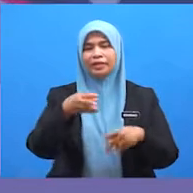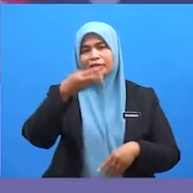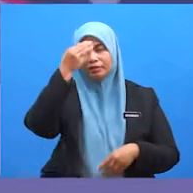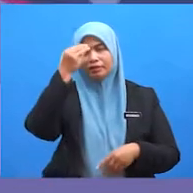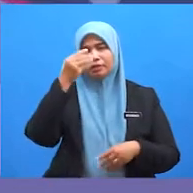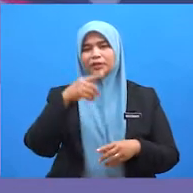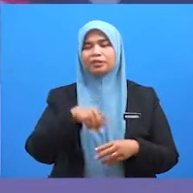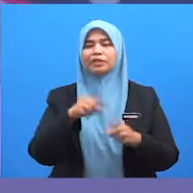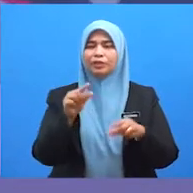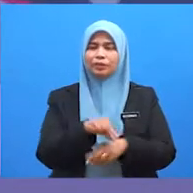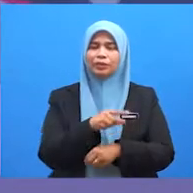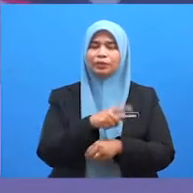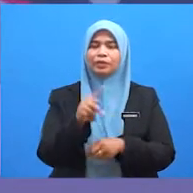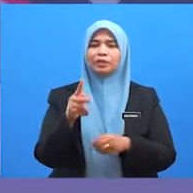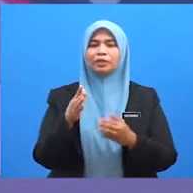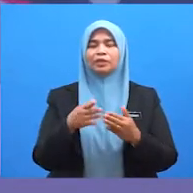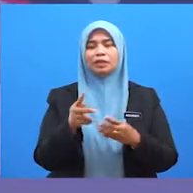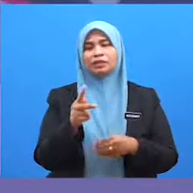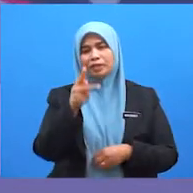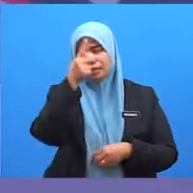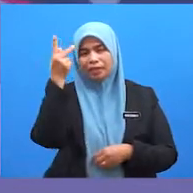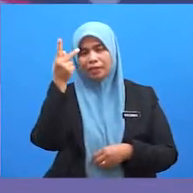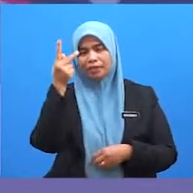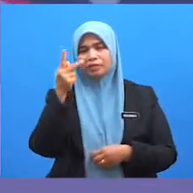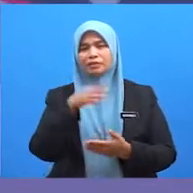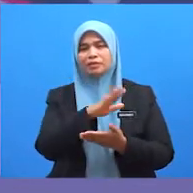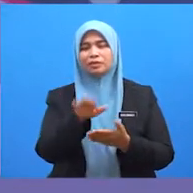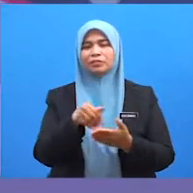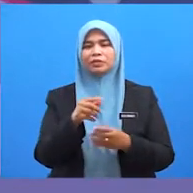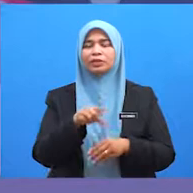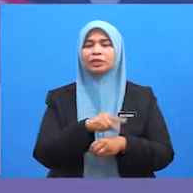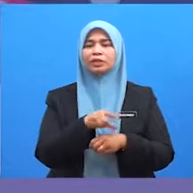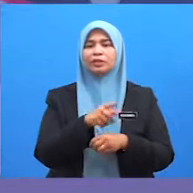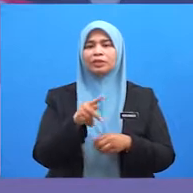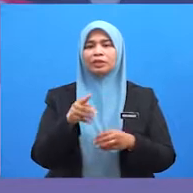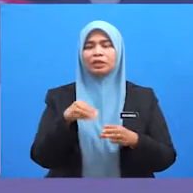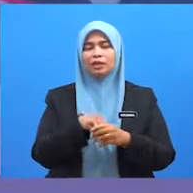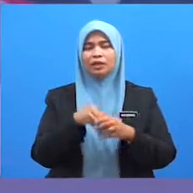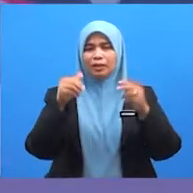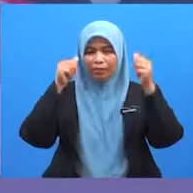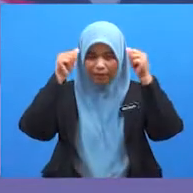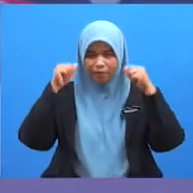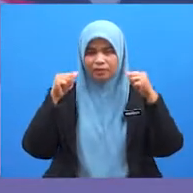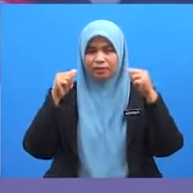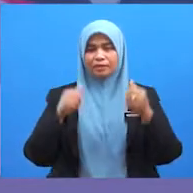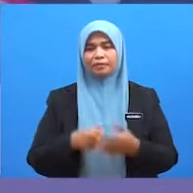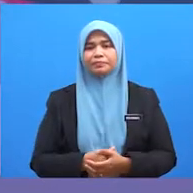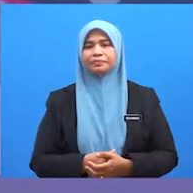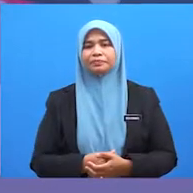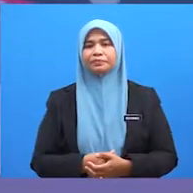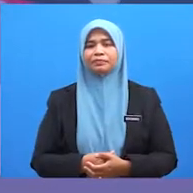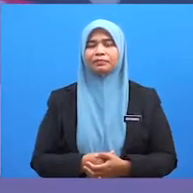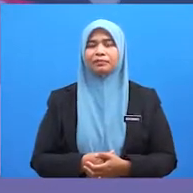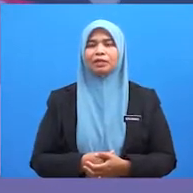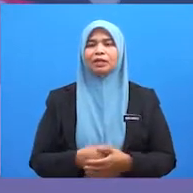semua mata pelajaran diajar dalam bahasa Arab dengan menggunakan kitab-kitab Arab. Antara